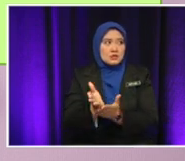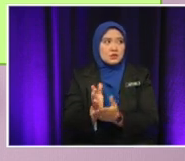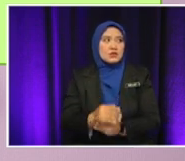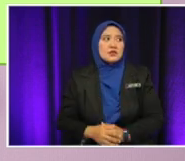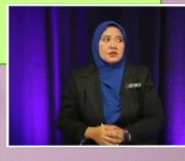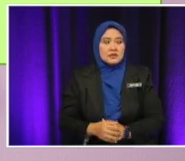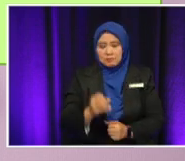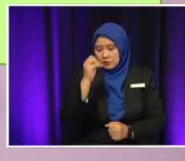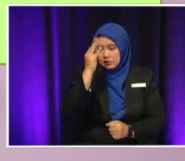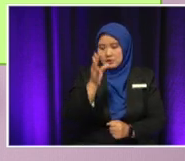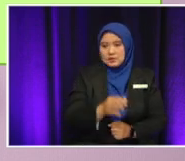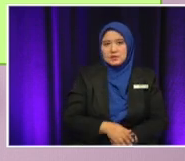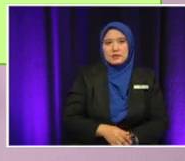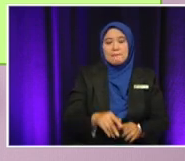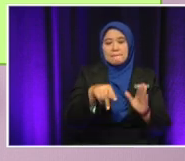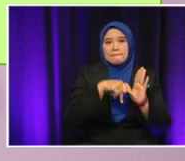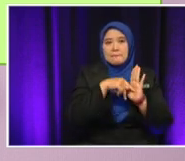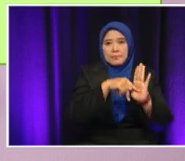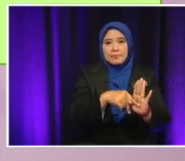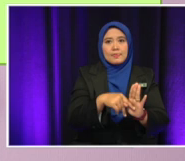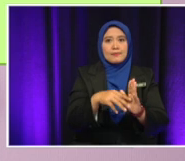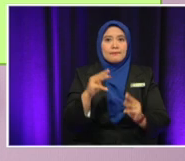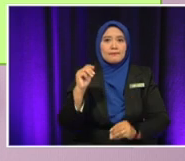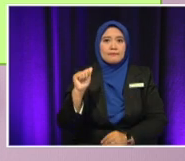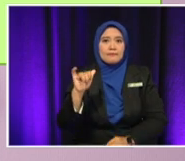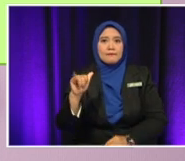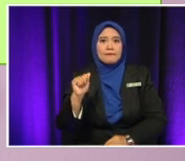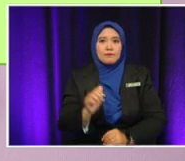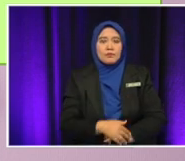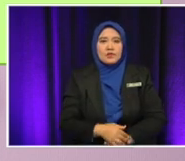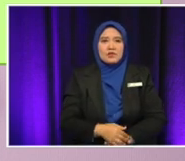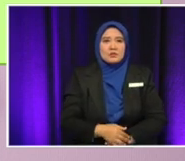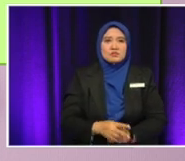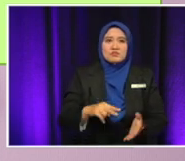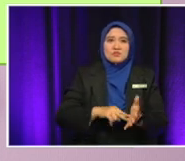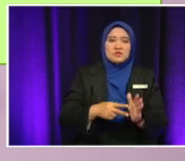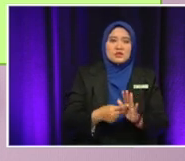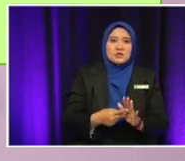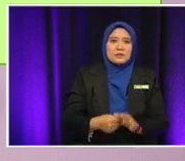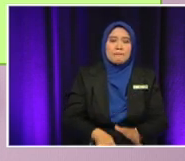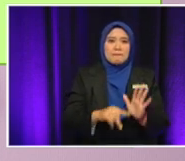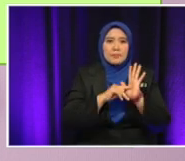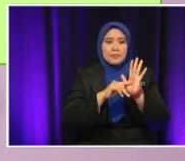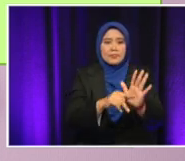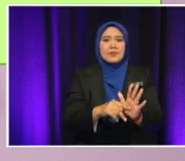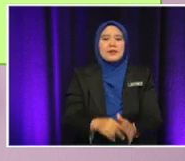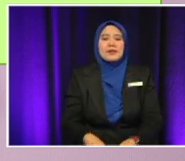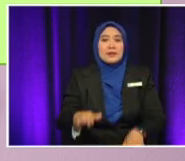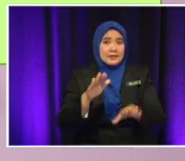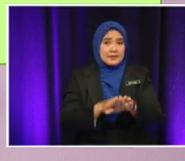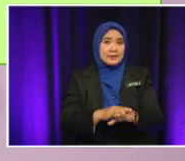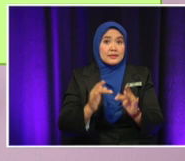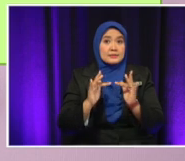tulis berinteraksi secara terus yaitu pameran betul maksudnya adalah pameran di atas kalian Oke